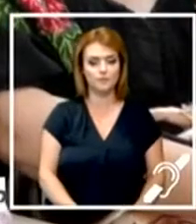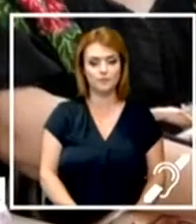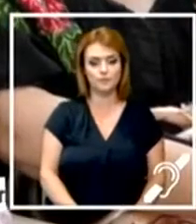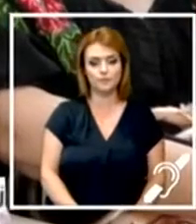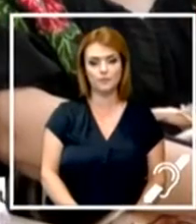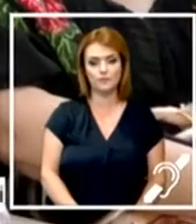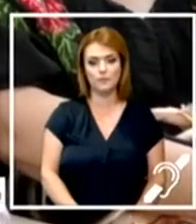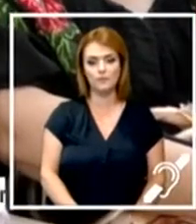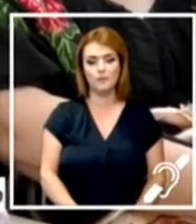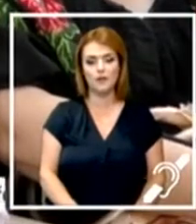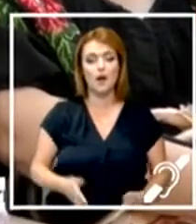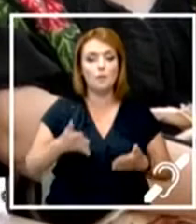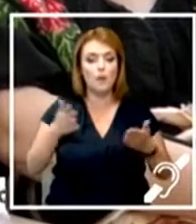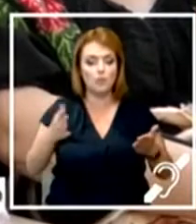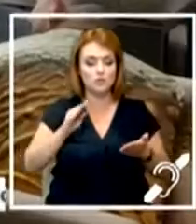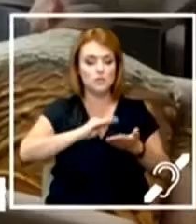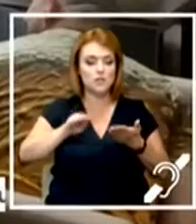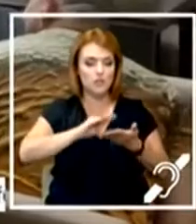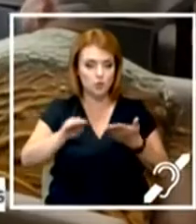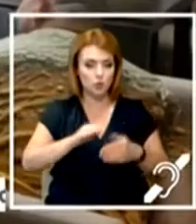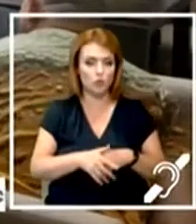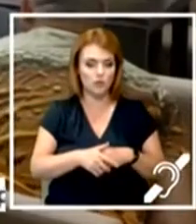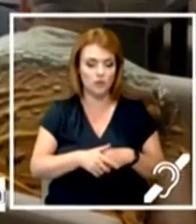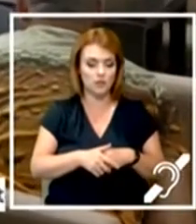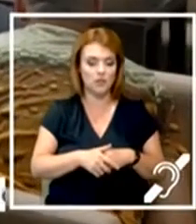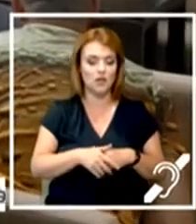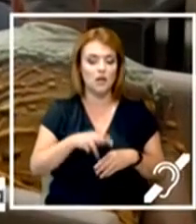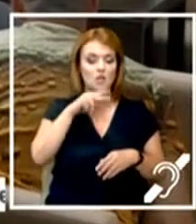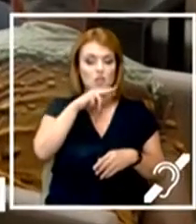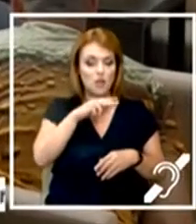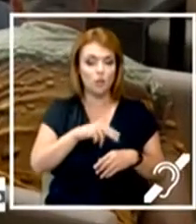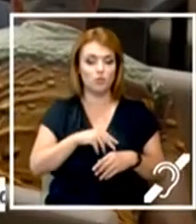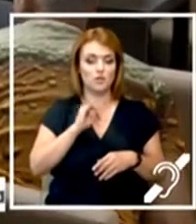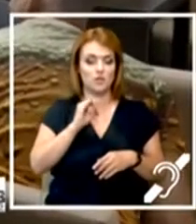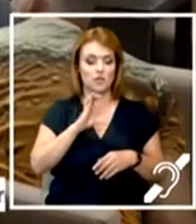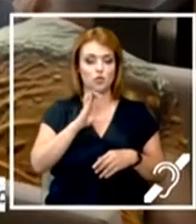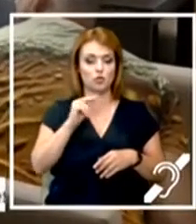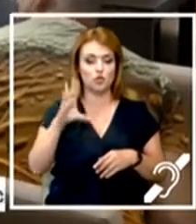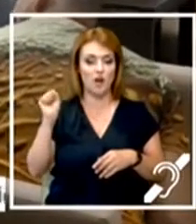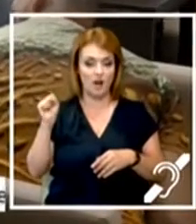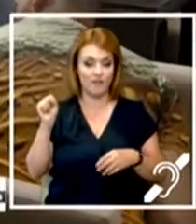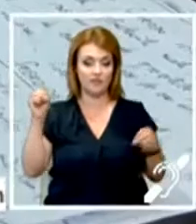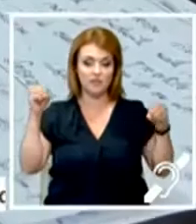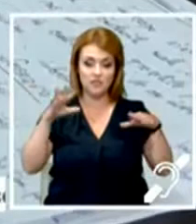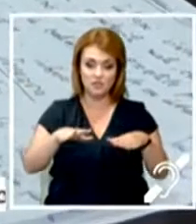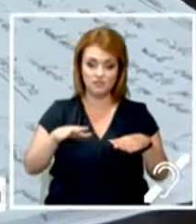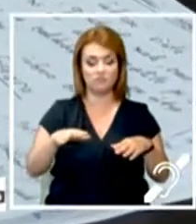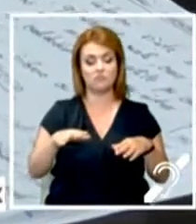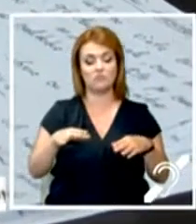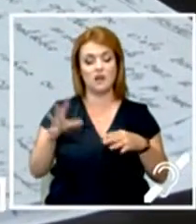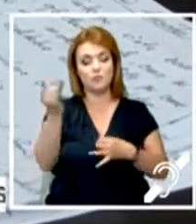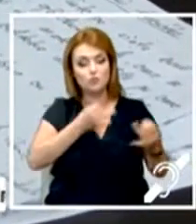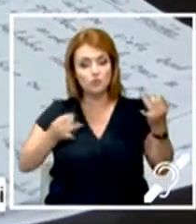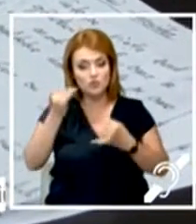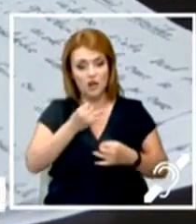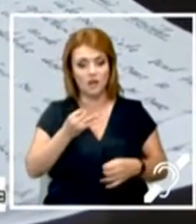Mai mulți scriitori din Cernăuți și Suceava au uitat pentru câteva ore de război. Reuniți la cenaclul literar transfrontalier Mașina cu Poeți,